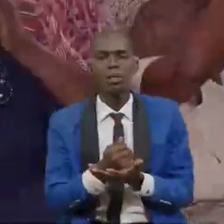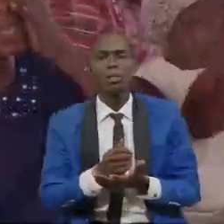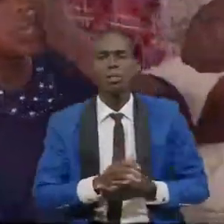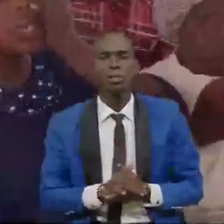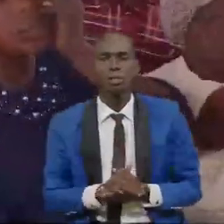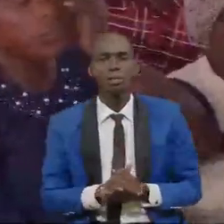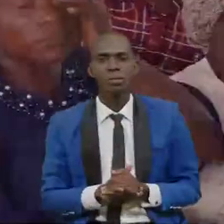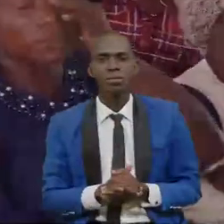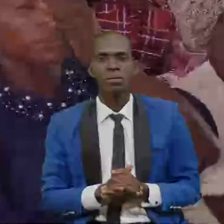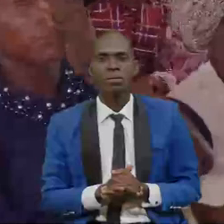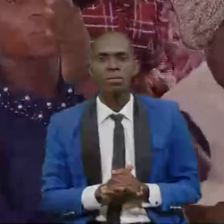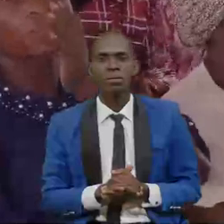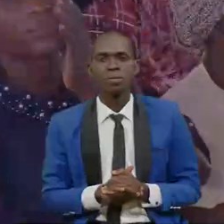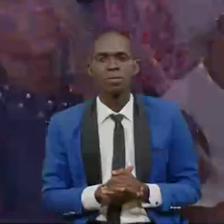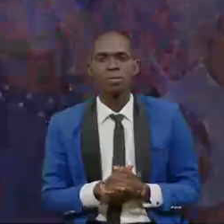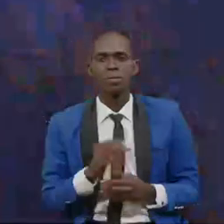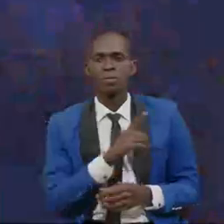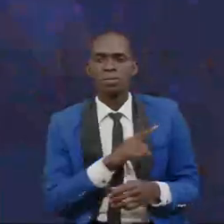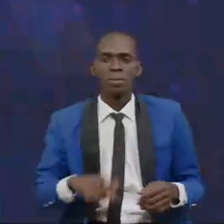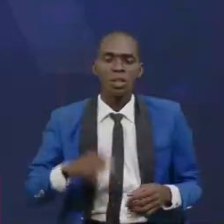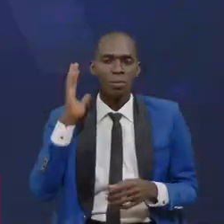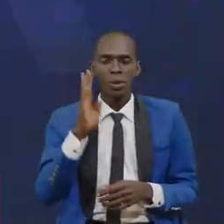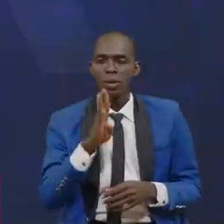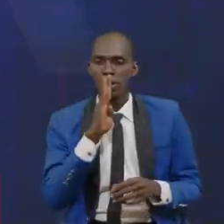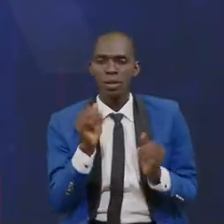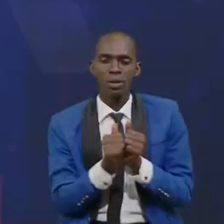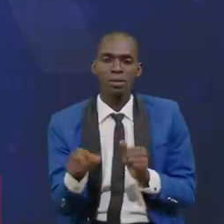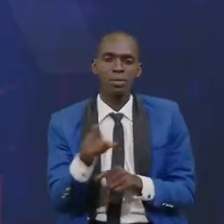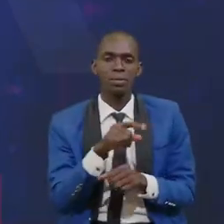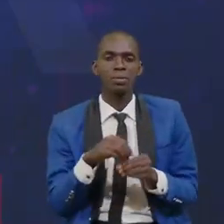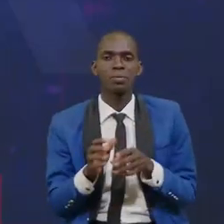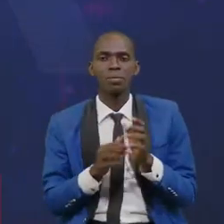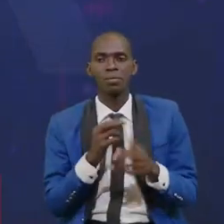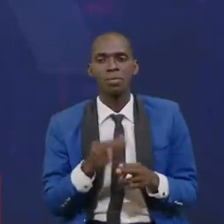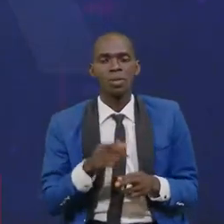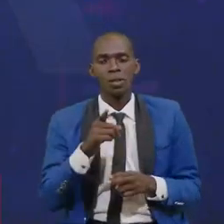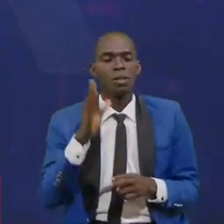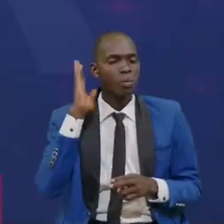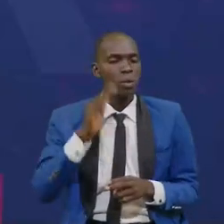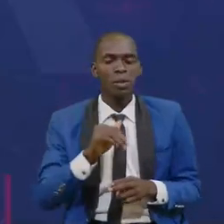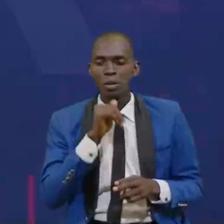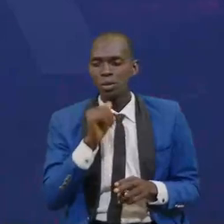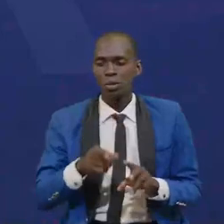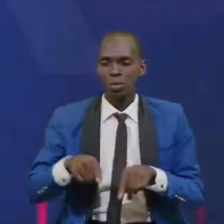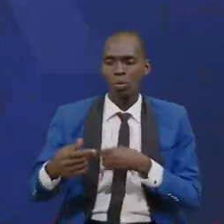Amen !» Le Seigneur sera avec toi. Tu ne vas pas te